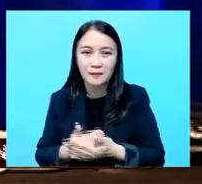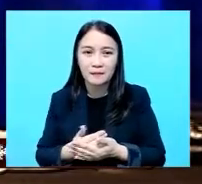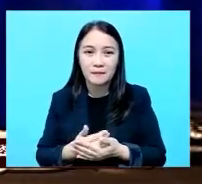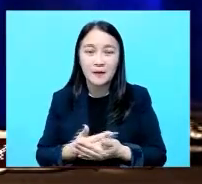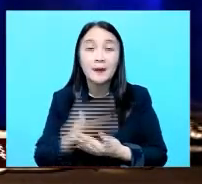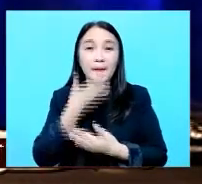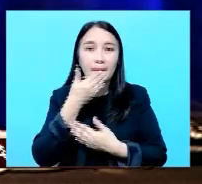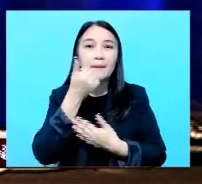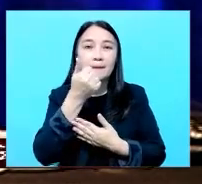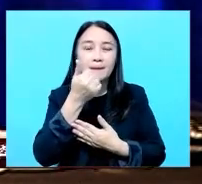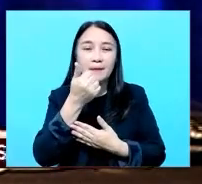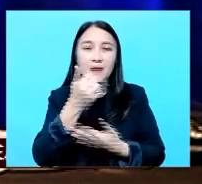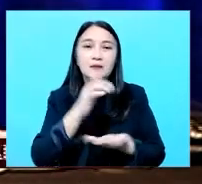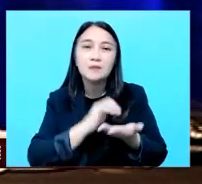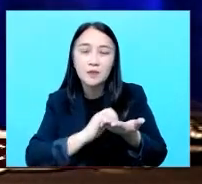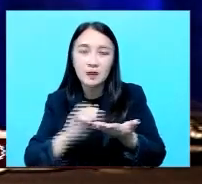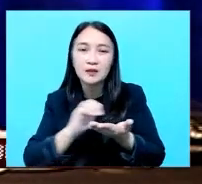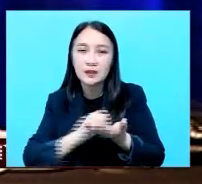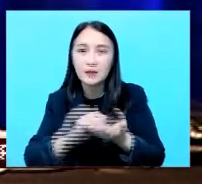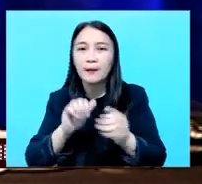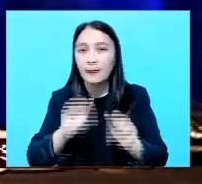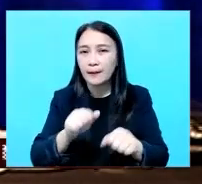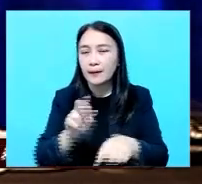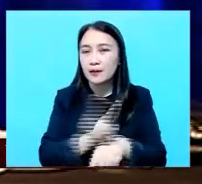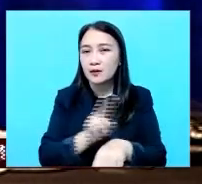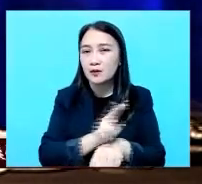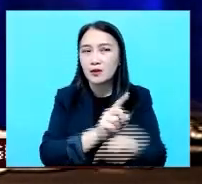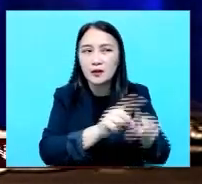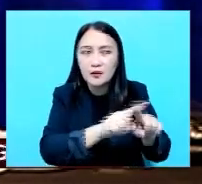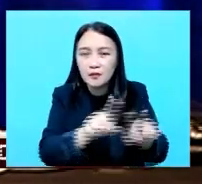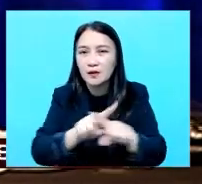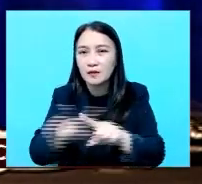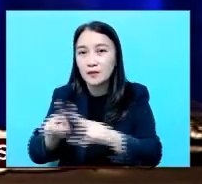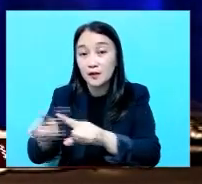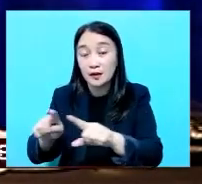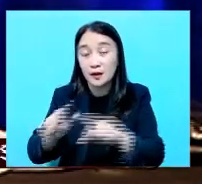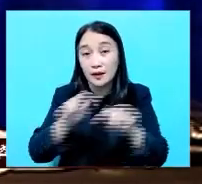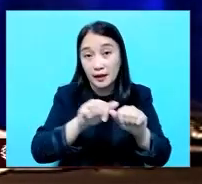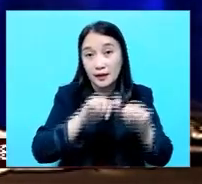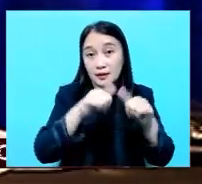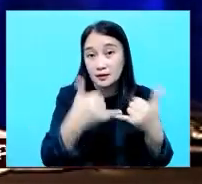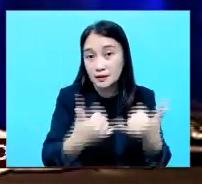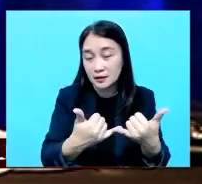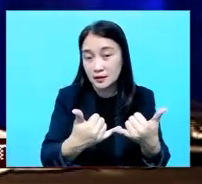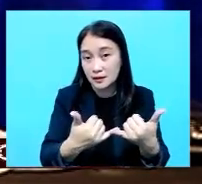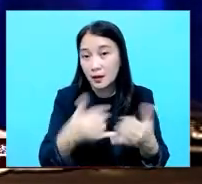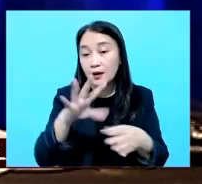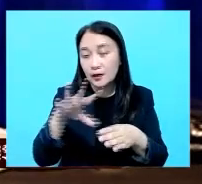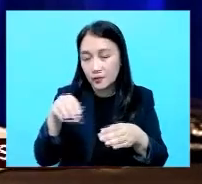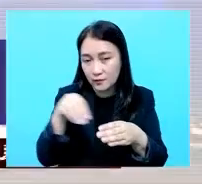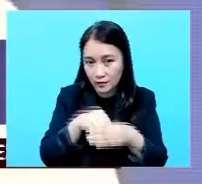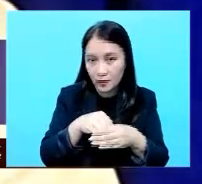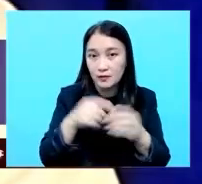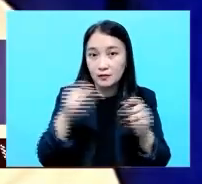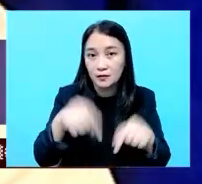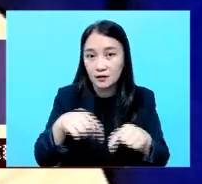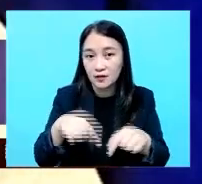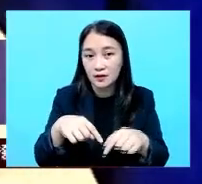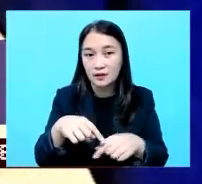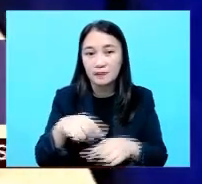na po pwedeng magamit ng iba't ibang mga ahensya na involved dito sa NTF-LCAC. Her